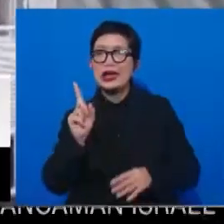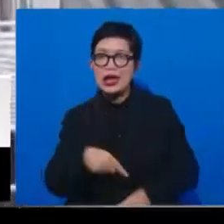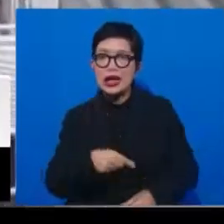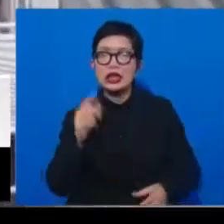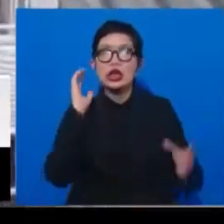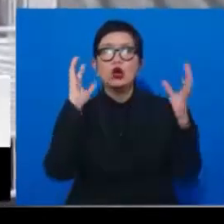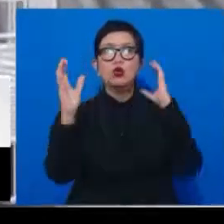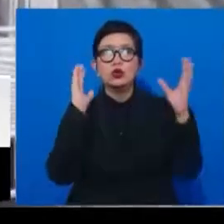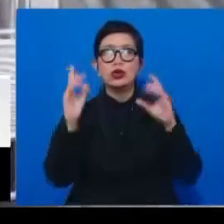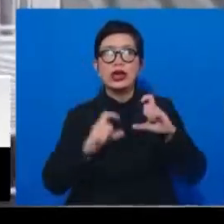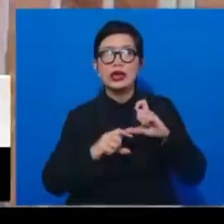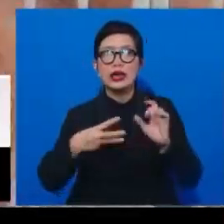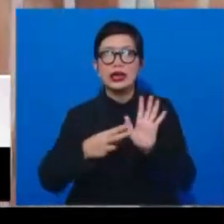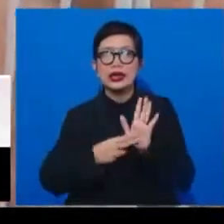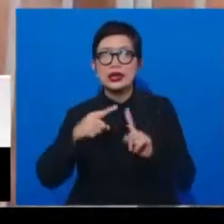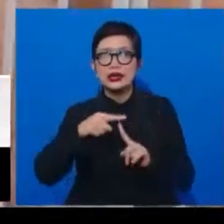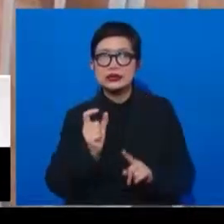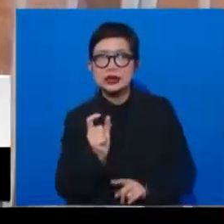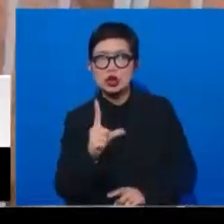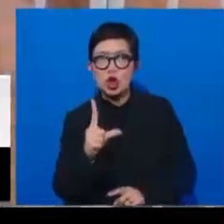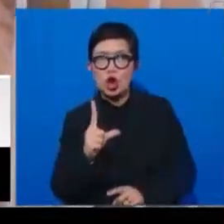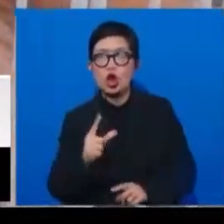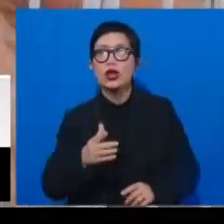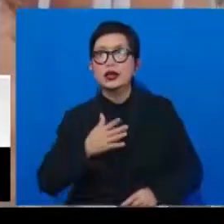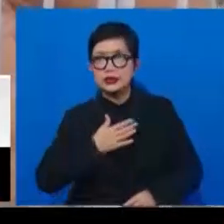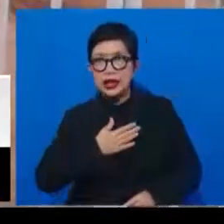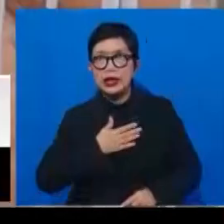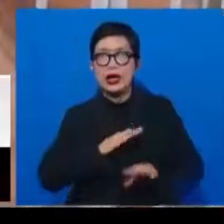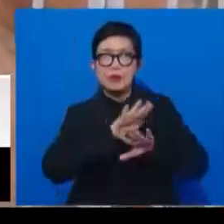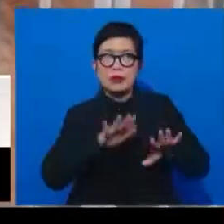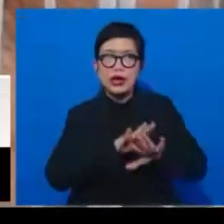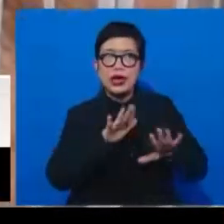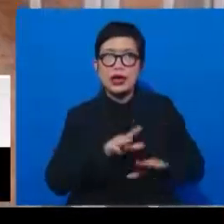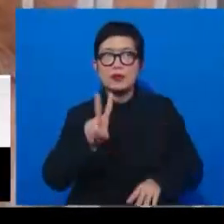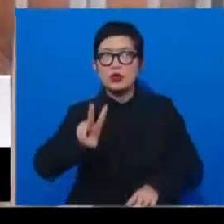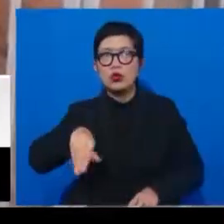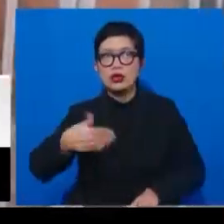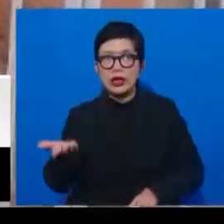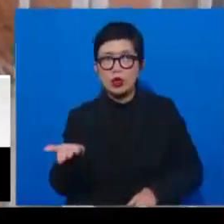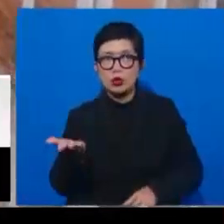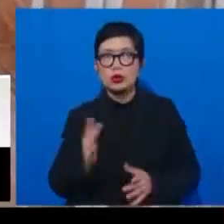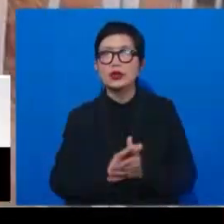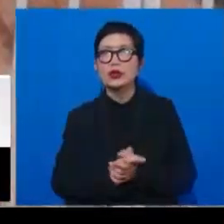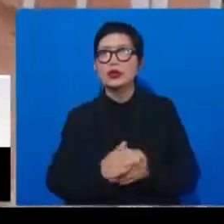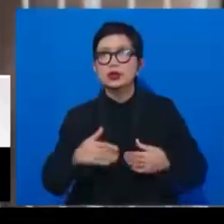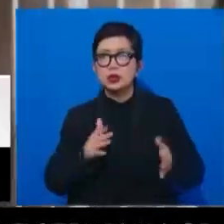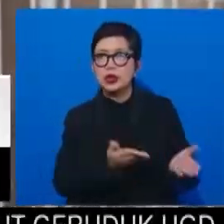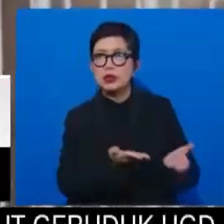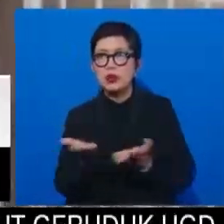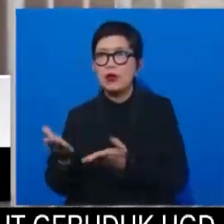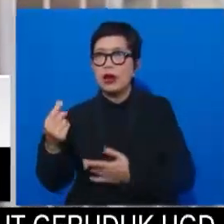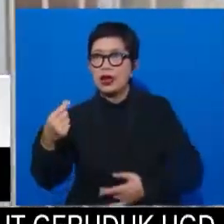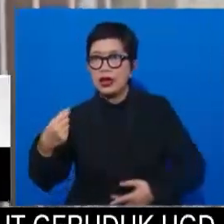anakan, kemudian dipelihara hingga berusia 2 tahun. Usai diamankan dan dibawa ke kantor Mapolres